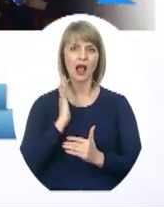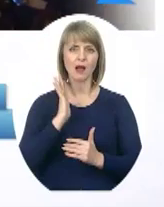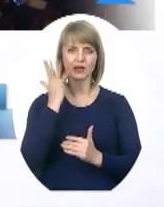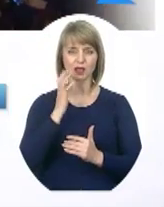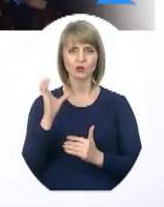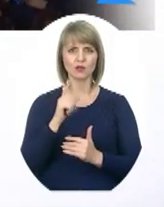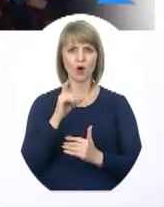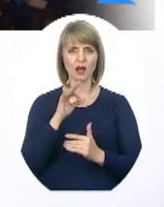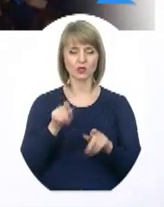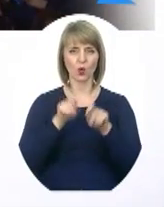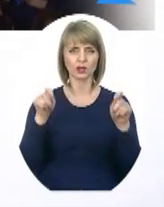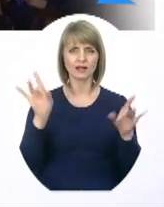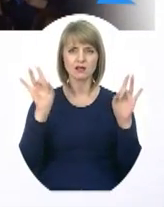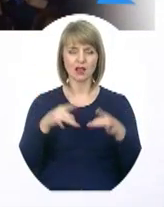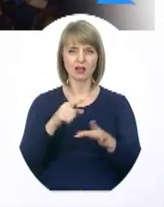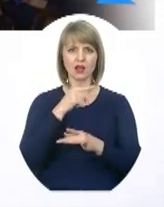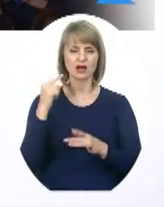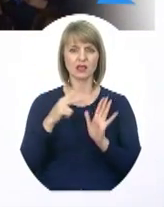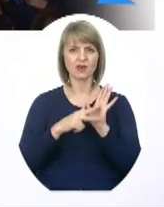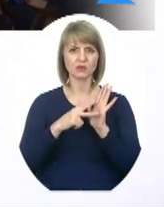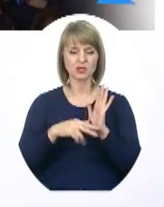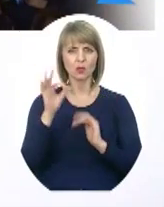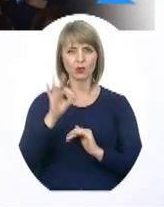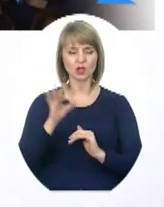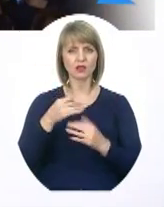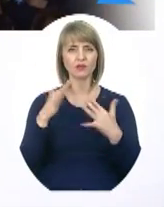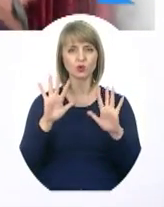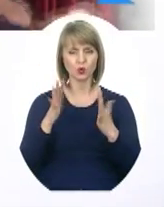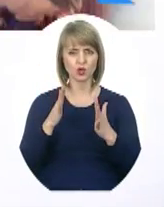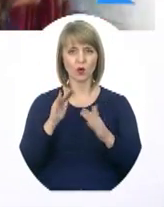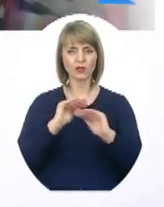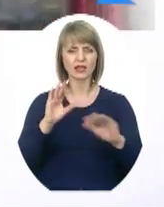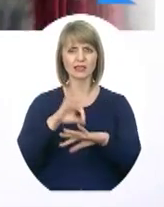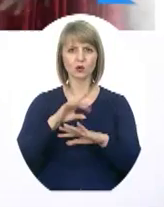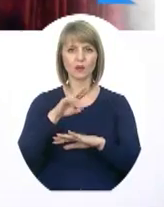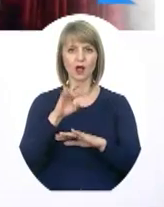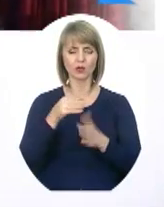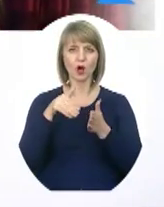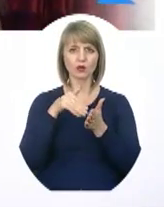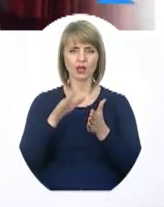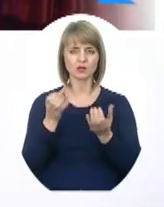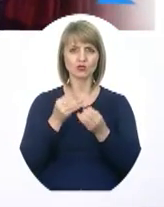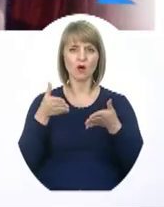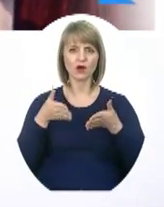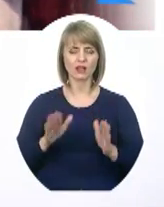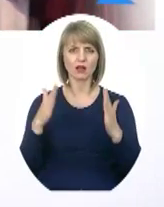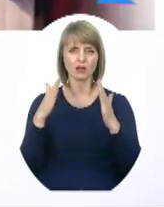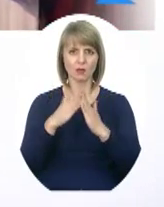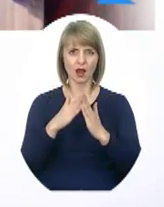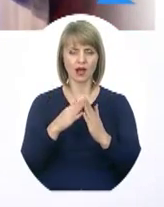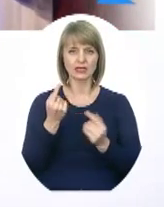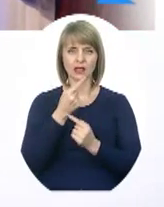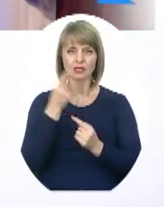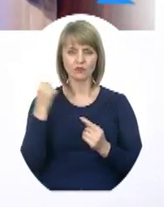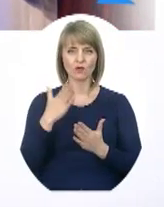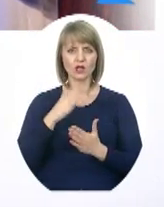Американцу Стиву Харрису открыть ресторан. В России 80% случаев от детей с синдромом Дауна отказываются еще в родильных домах. Не